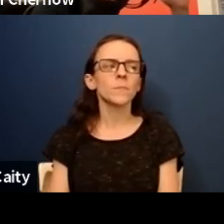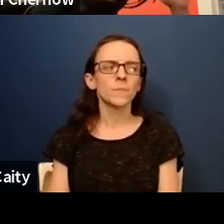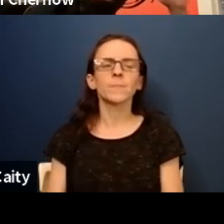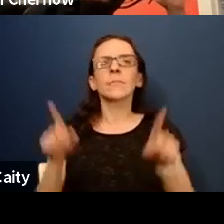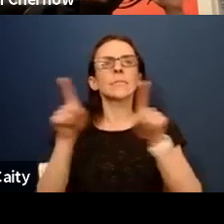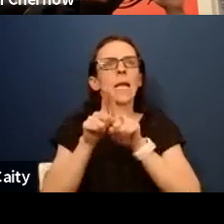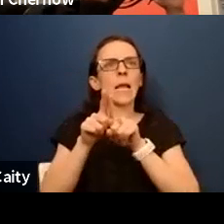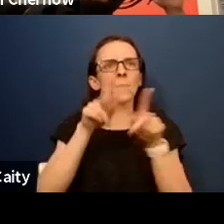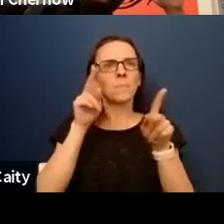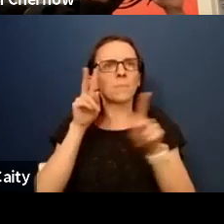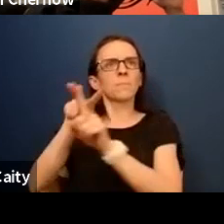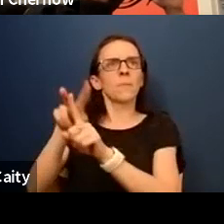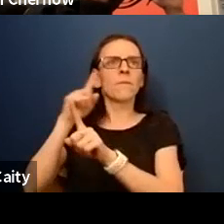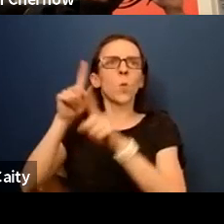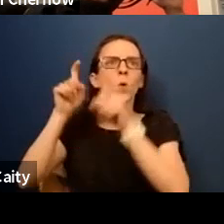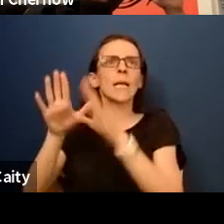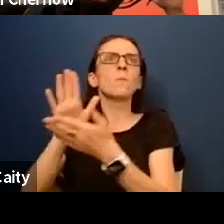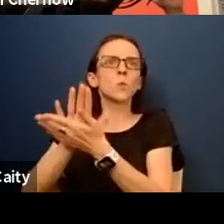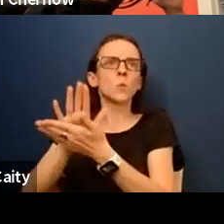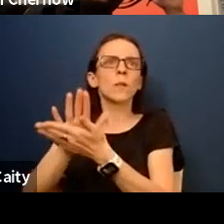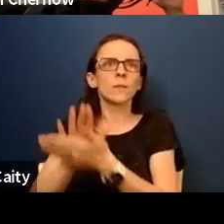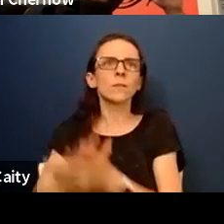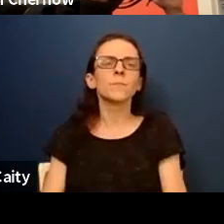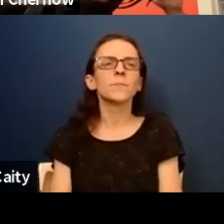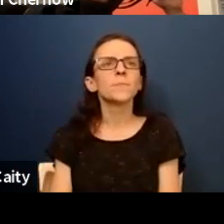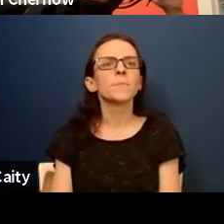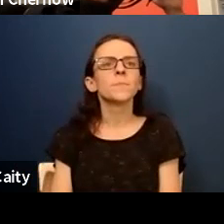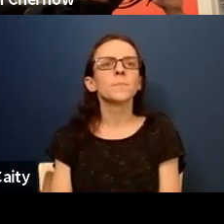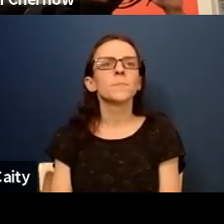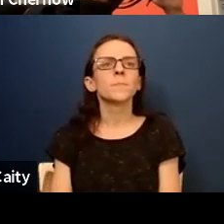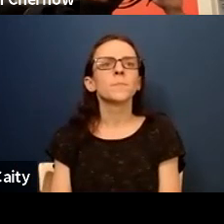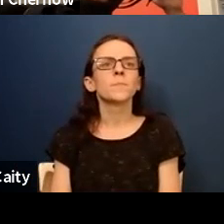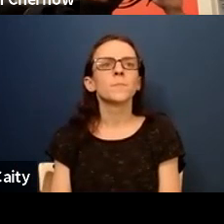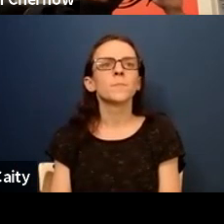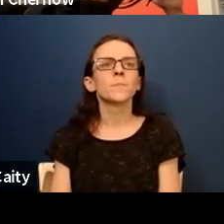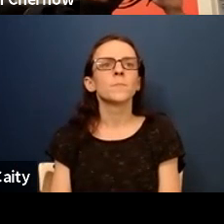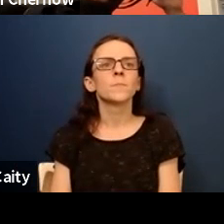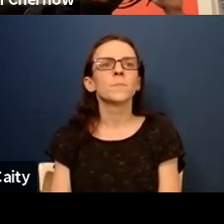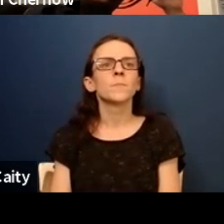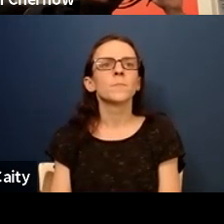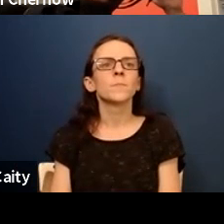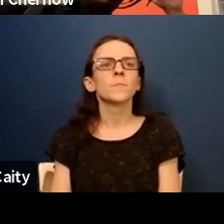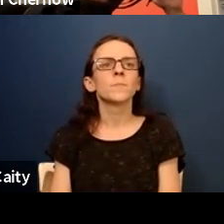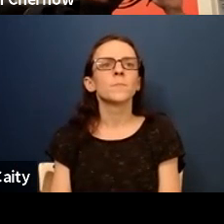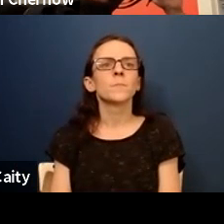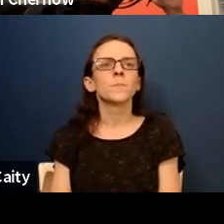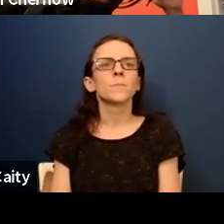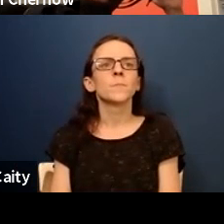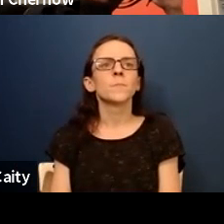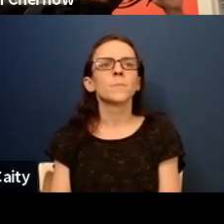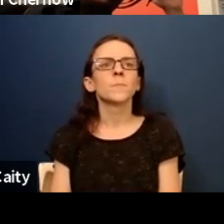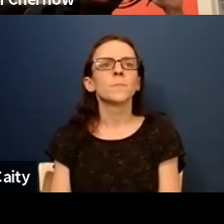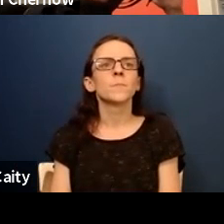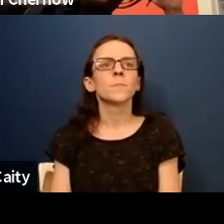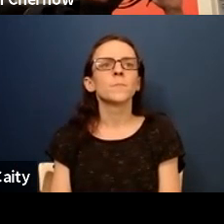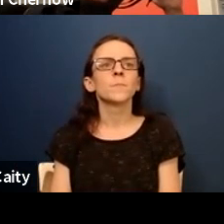schools. 其實如果係呢間3間學校，因為制度嘅改變，